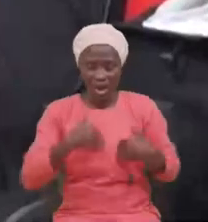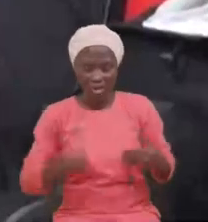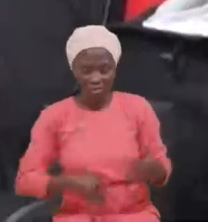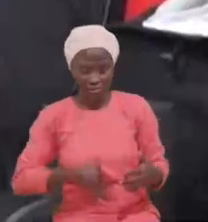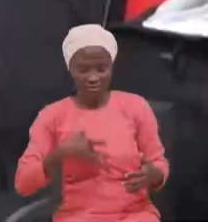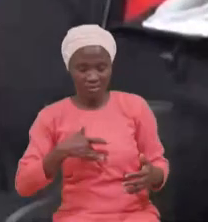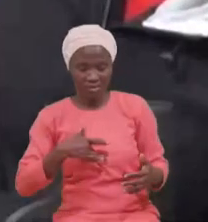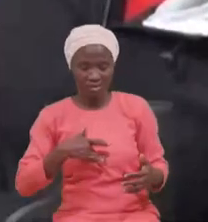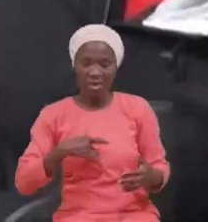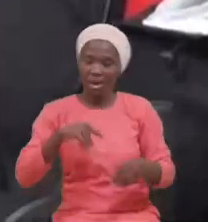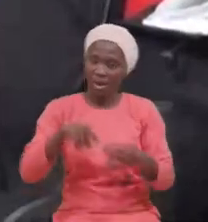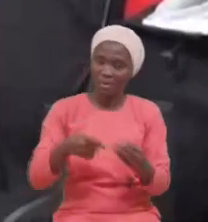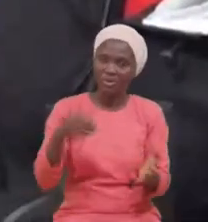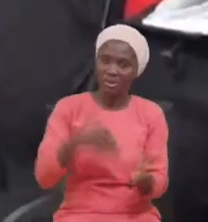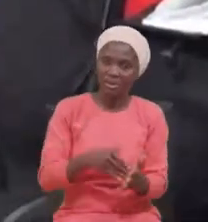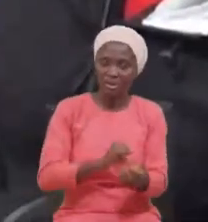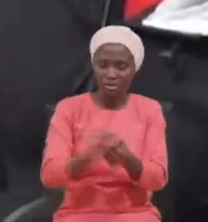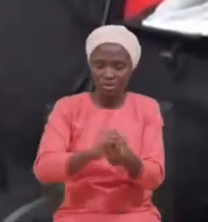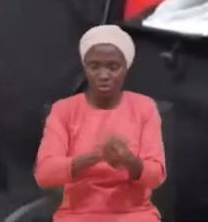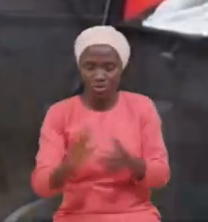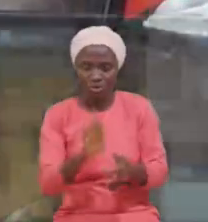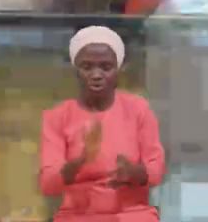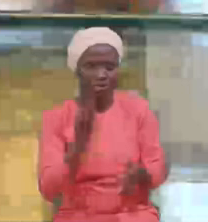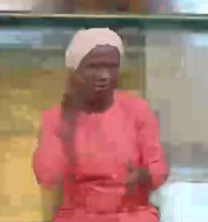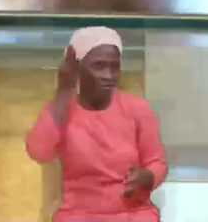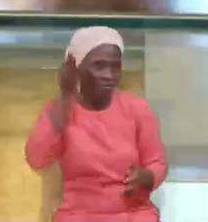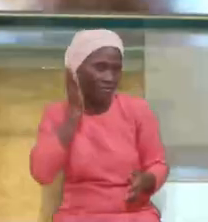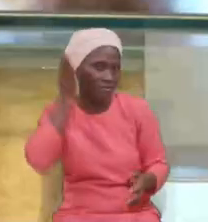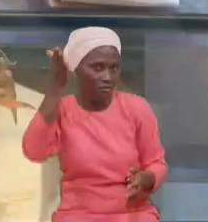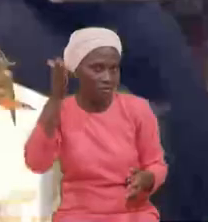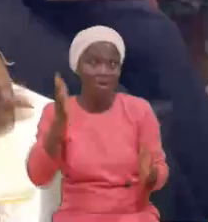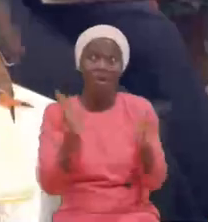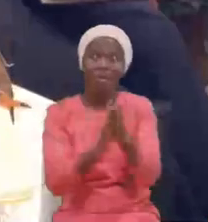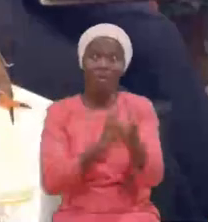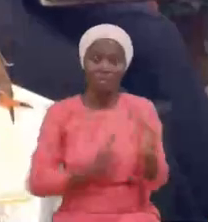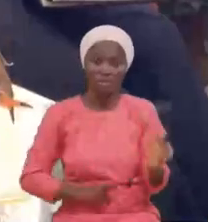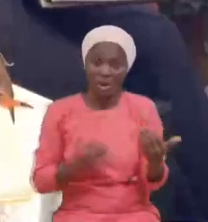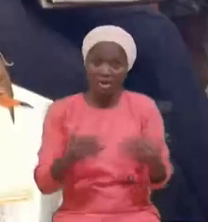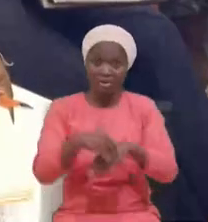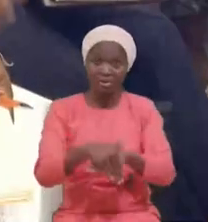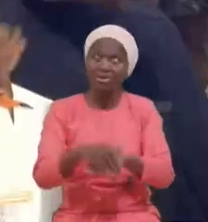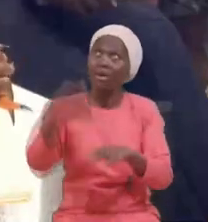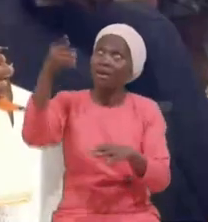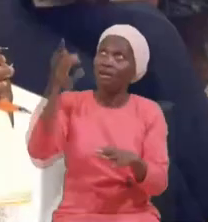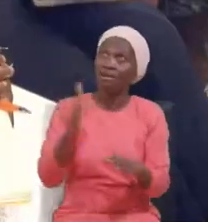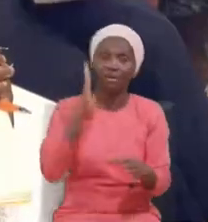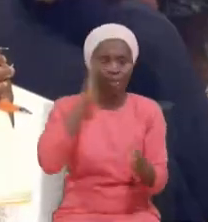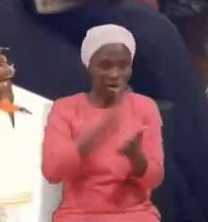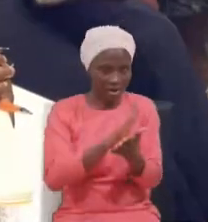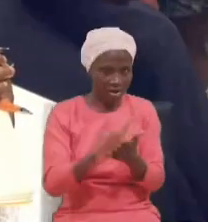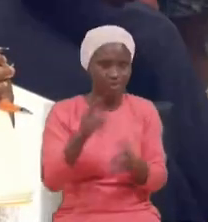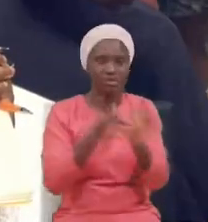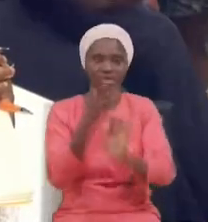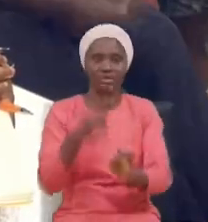quelque chose que tu ne sens plus. Cela détruit ton image, ton futur. Mais gloire à Dieu, ce soir, il va